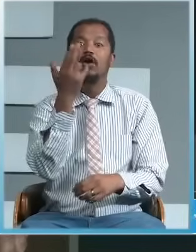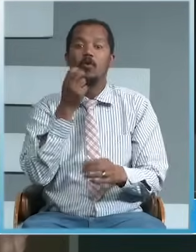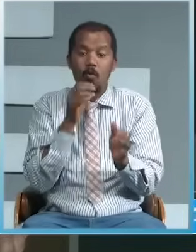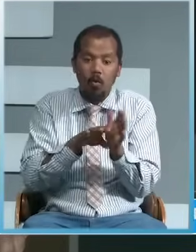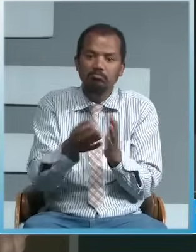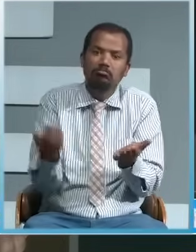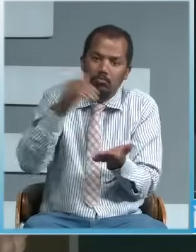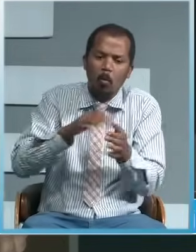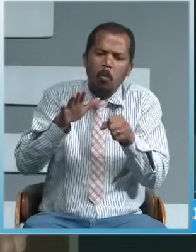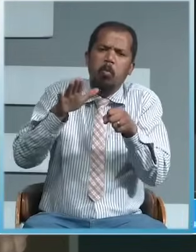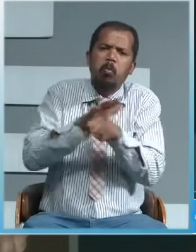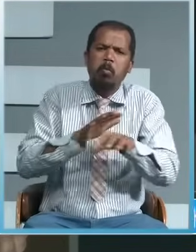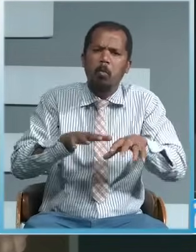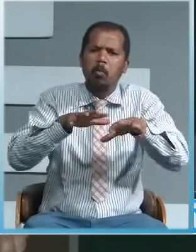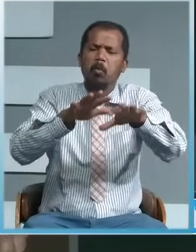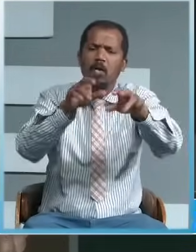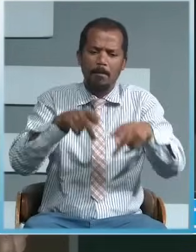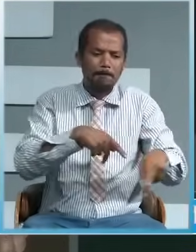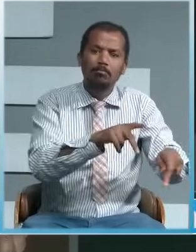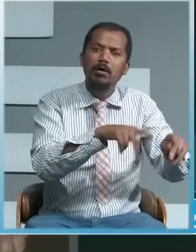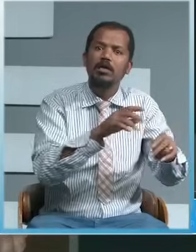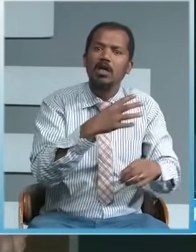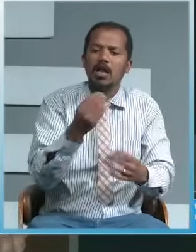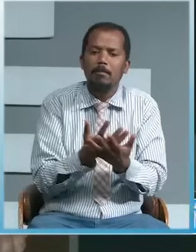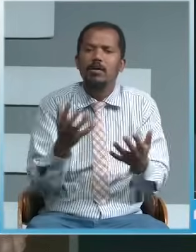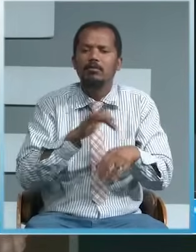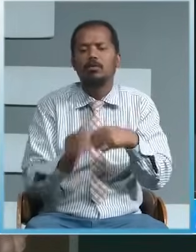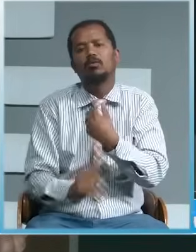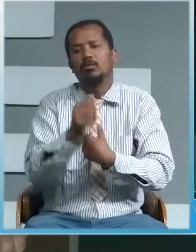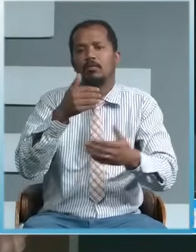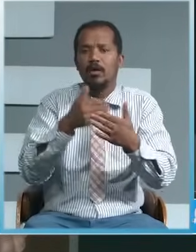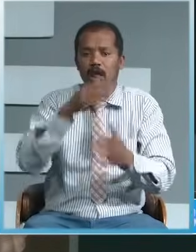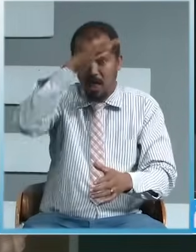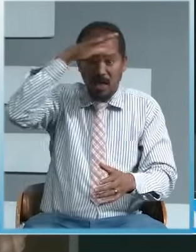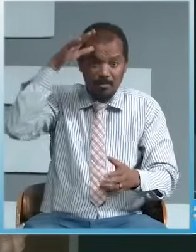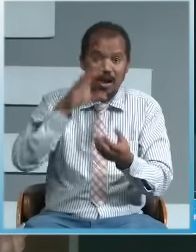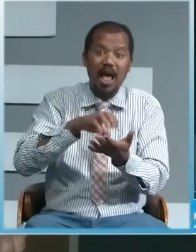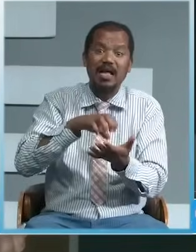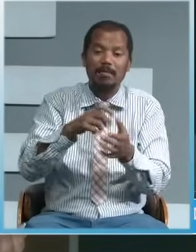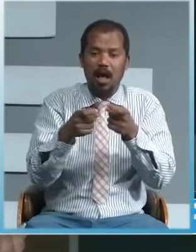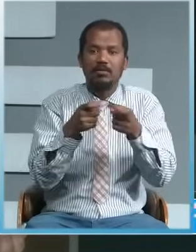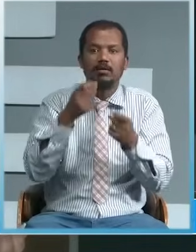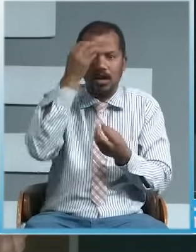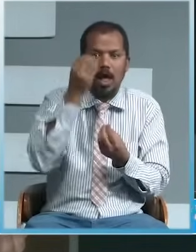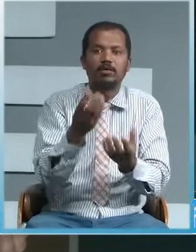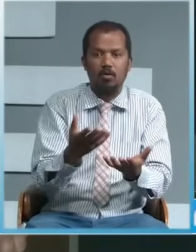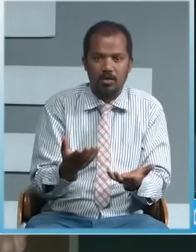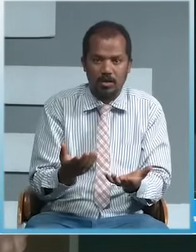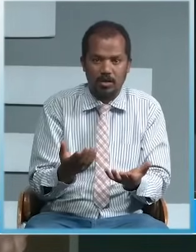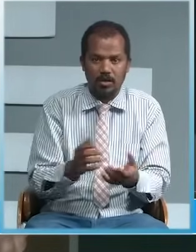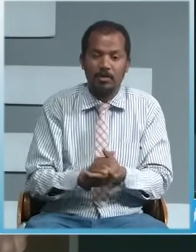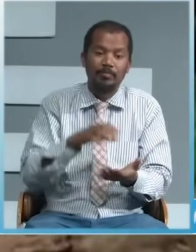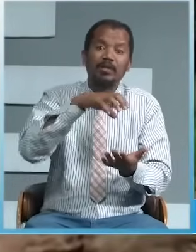የባሮ ወንዝ ዳግም ሞልቶ በመፍሰሱ በእርሻ ሰብልና በንብረት ላይ ጉዳት ማድረሱን የጋምቤላ ከተማ አስተዳደር